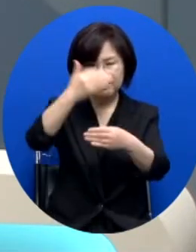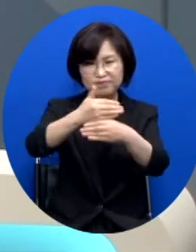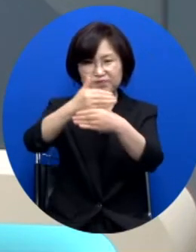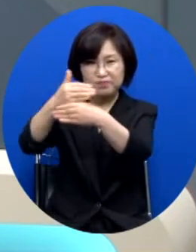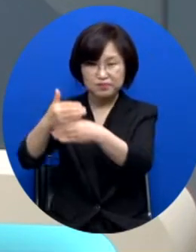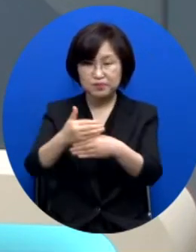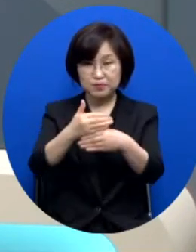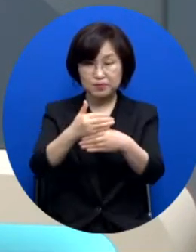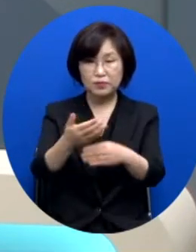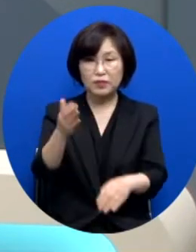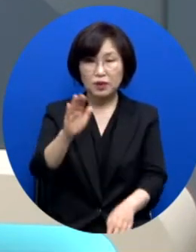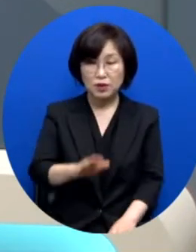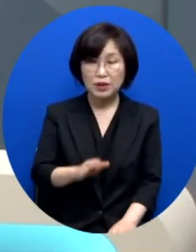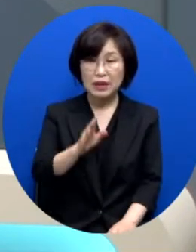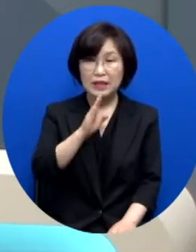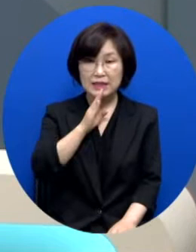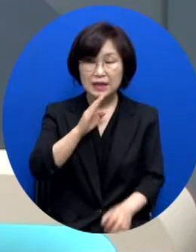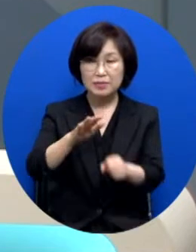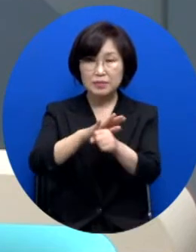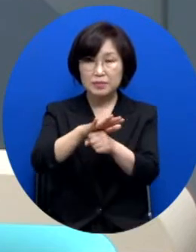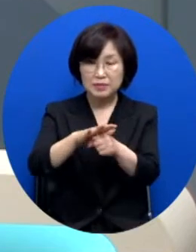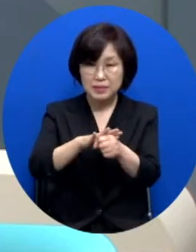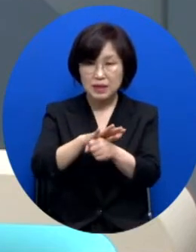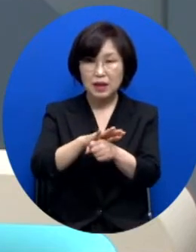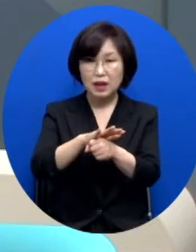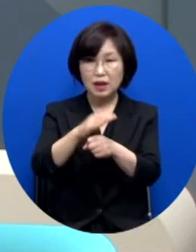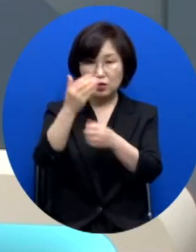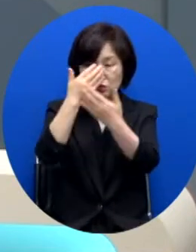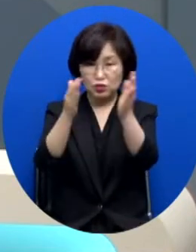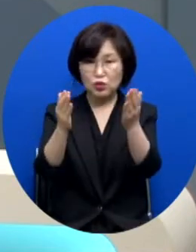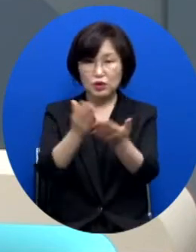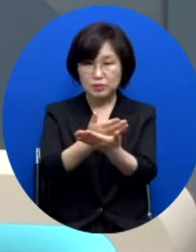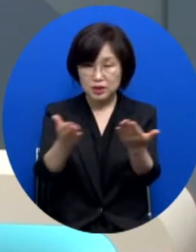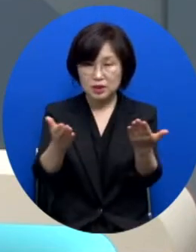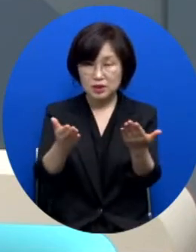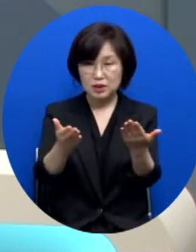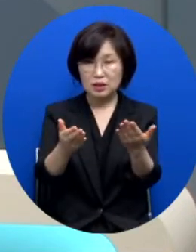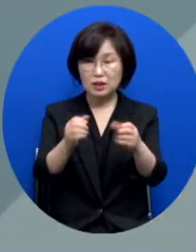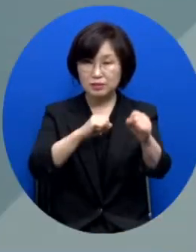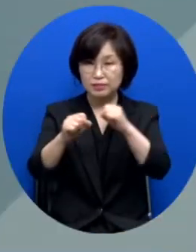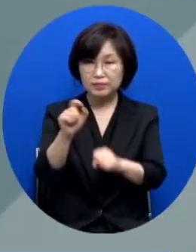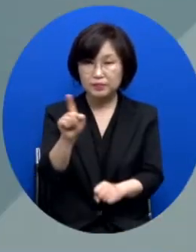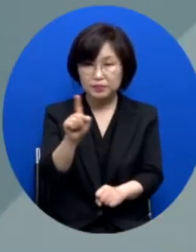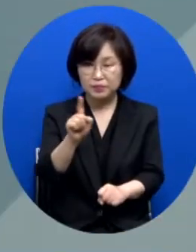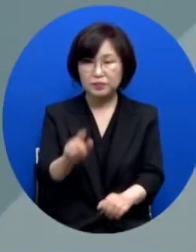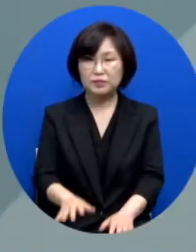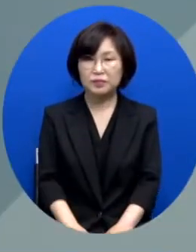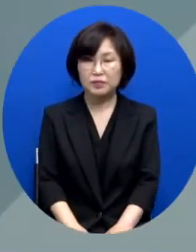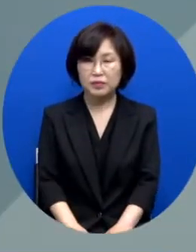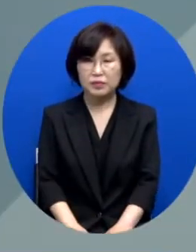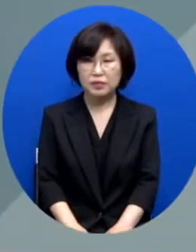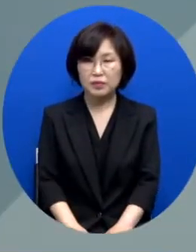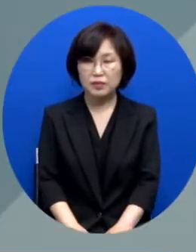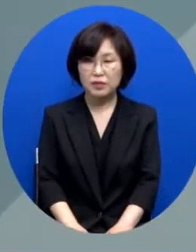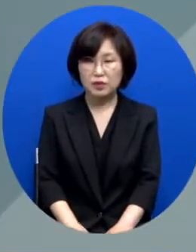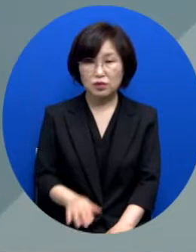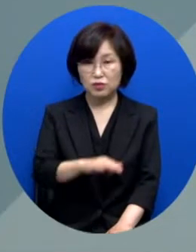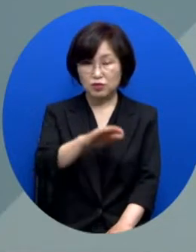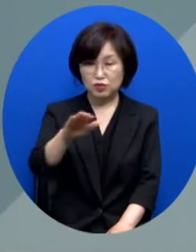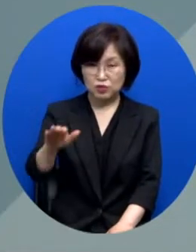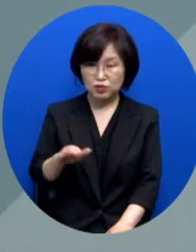닫았는데요. 포항 참사랑 공동체 무료급식 사역은 어떻게 진행되고 있나요? 예, 저희 참사랑 공동체